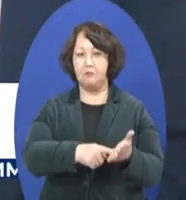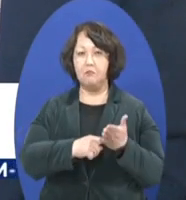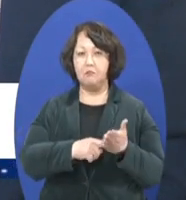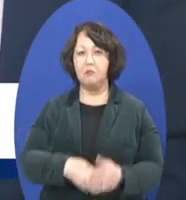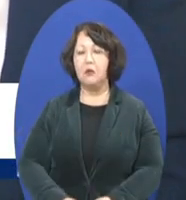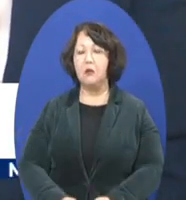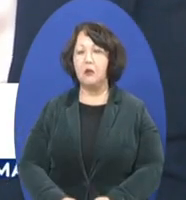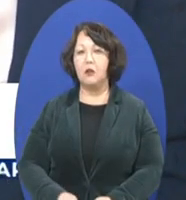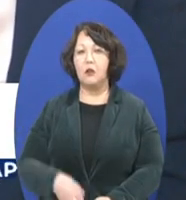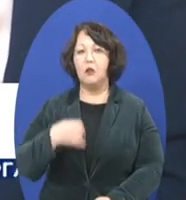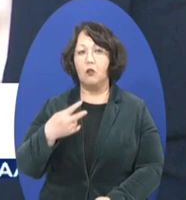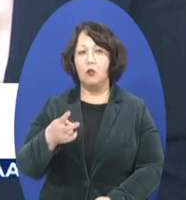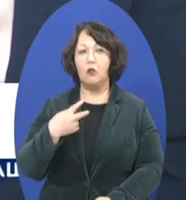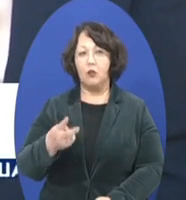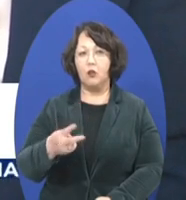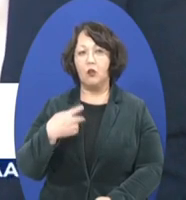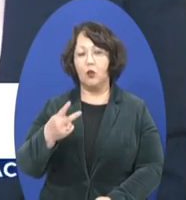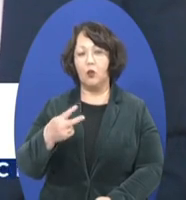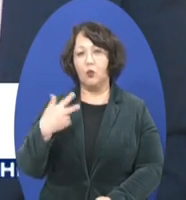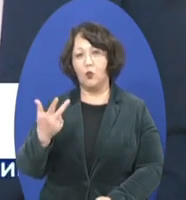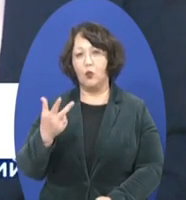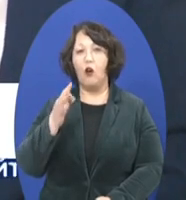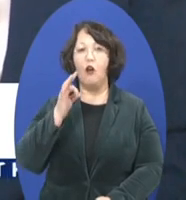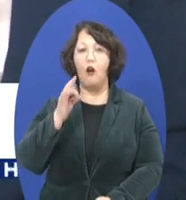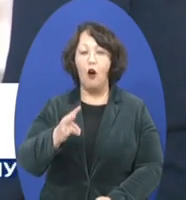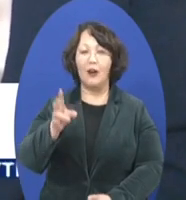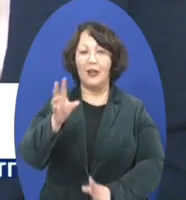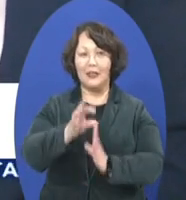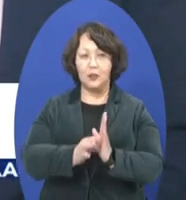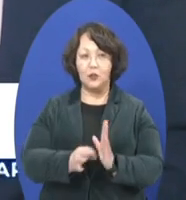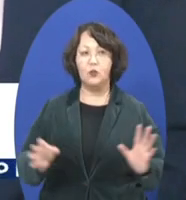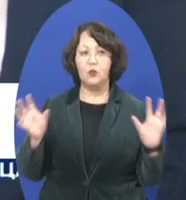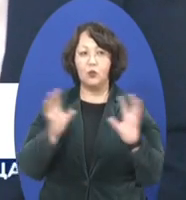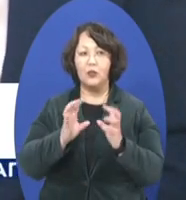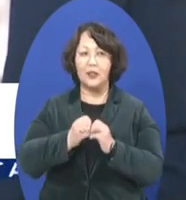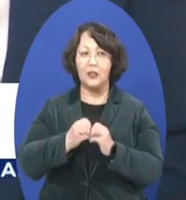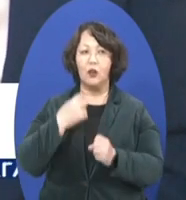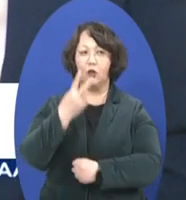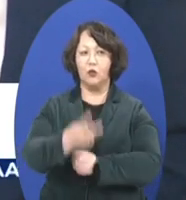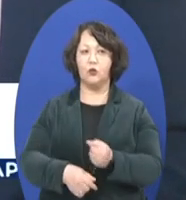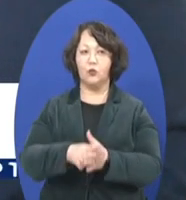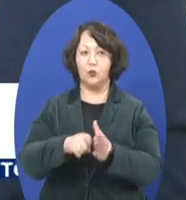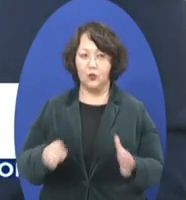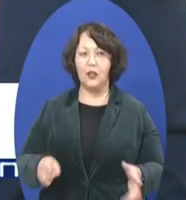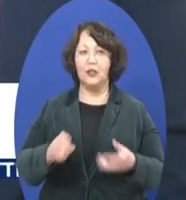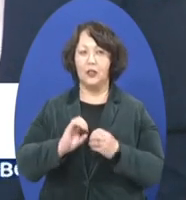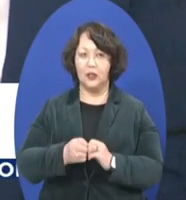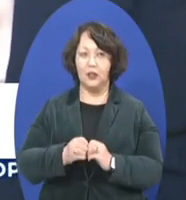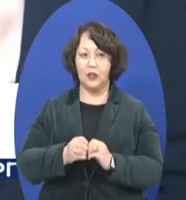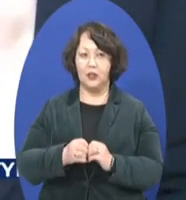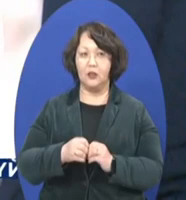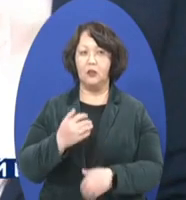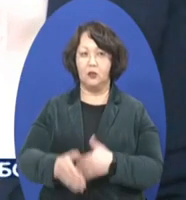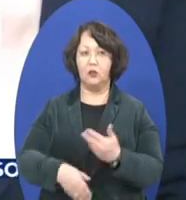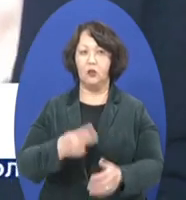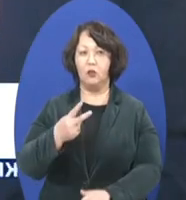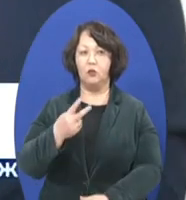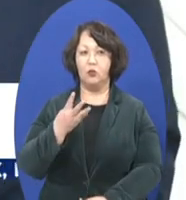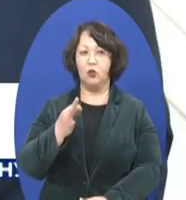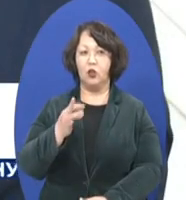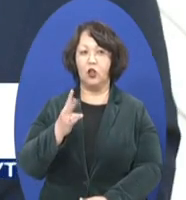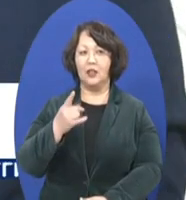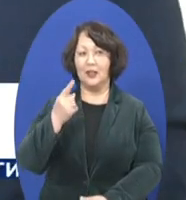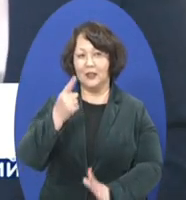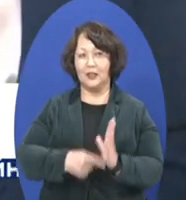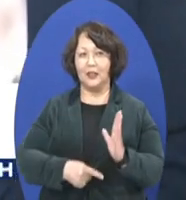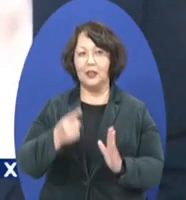Тэгэхээр 22 23 онд бид энэ хилэлцүүлгүүдийг бүтэн 2 жилийн хугацаанд хийн 24 оны 1